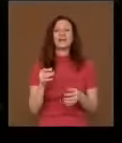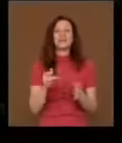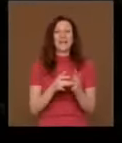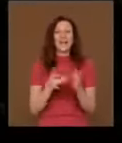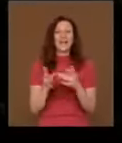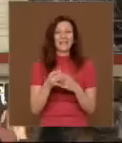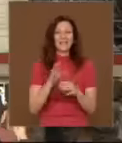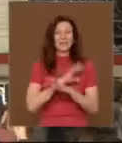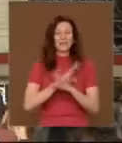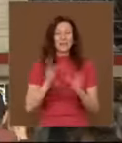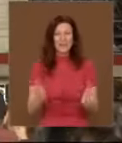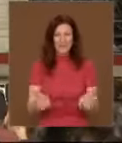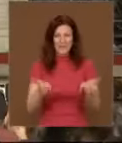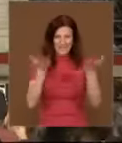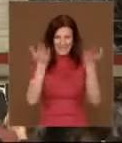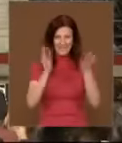Христовото възкресение.